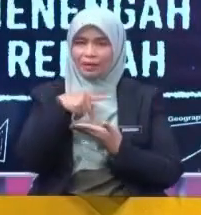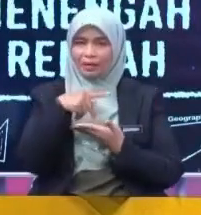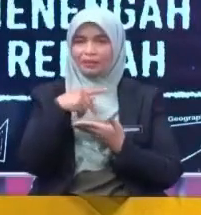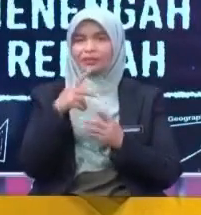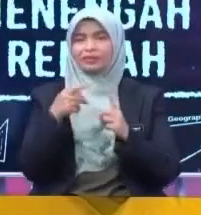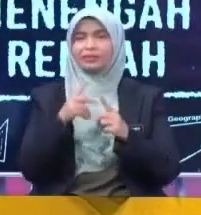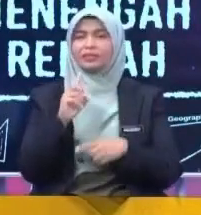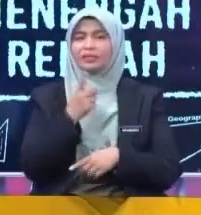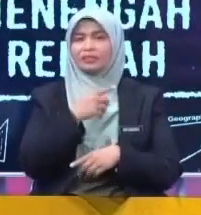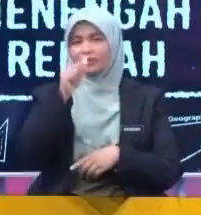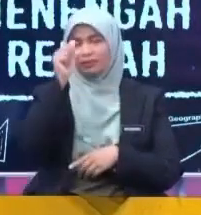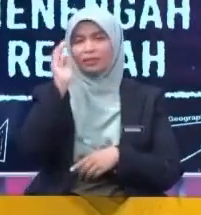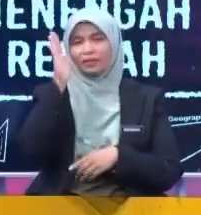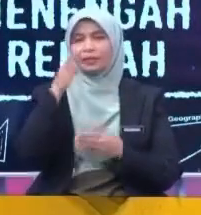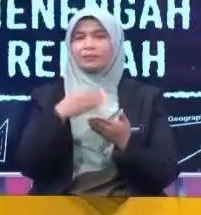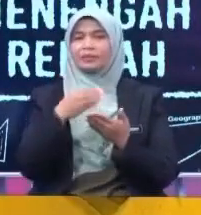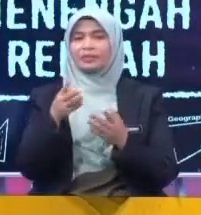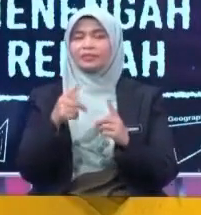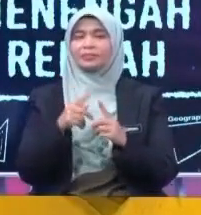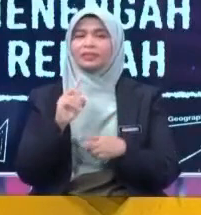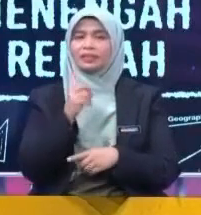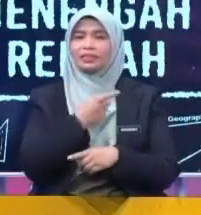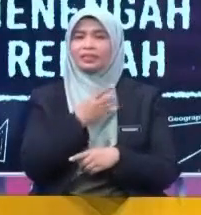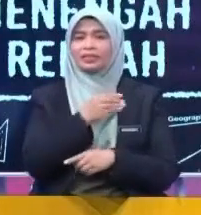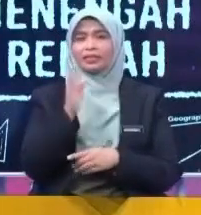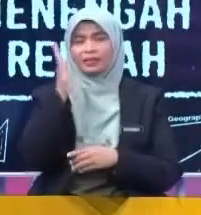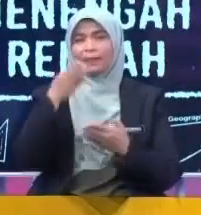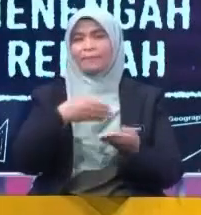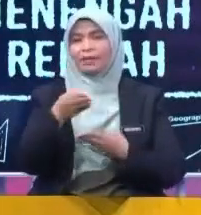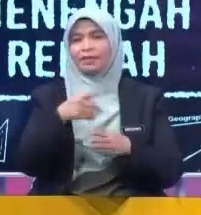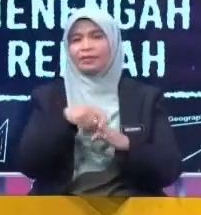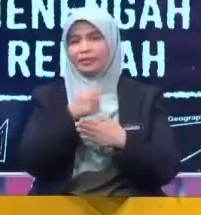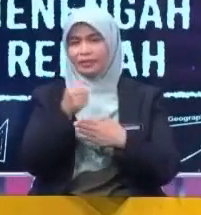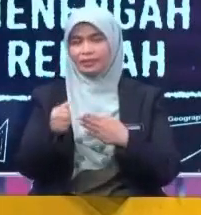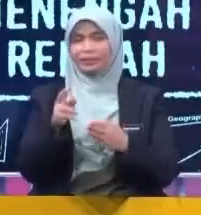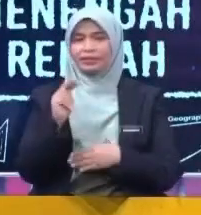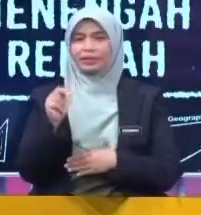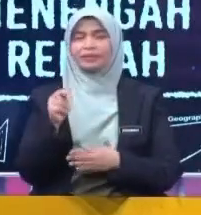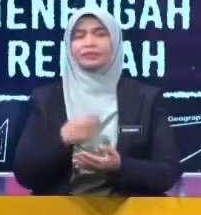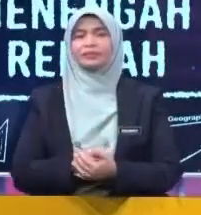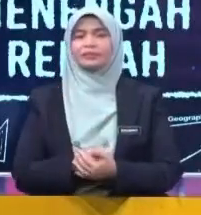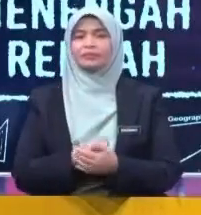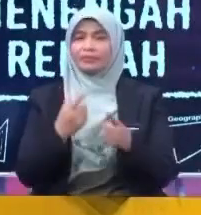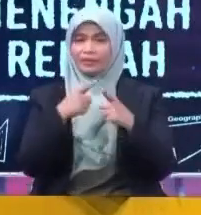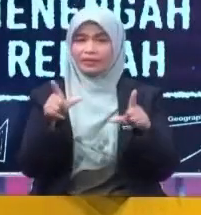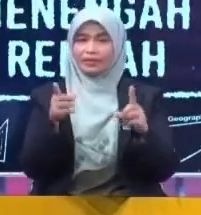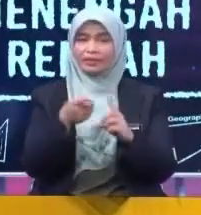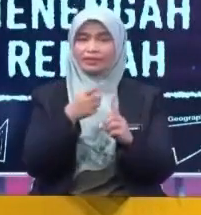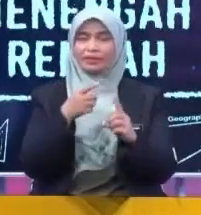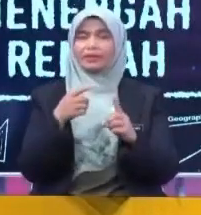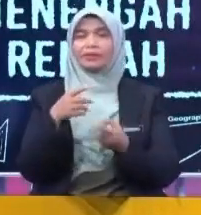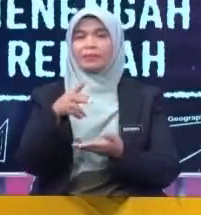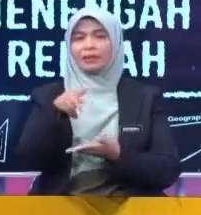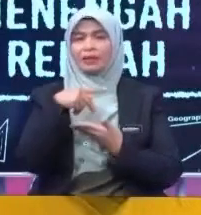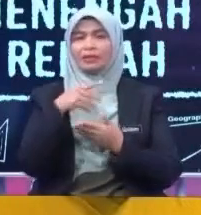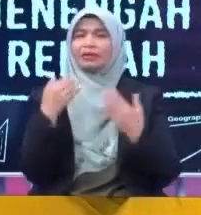akan bagi kepada setiap perbuatan yang kita buat dan Allah akan balas di akhirat nanti. Okay, seterusnya, selain daripada pahala ada juga